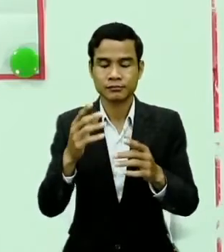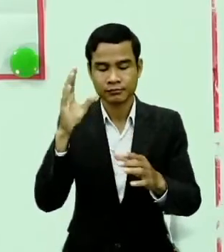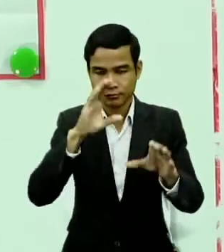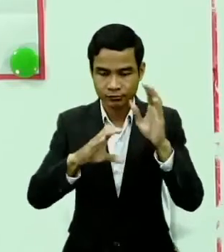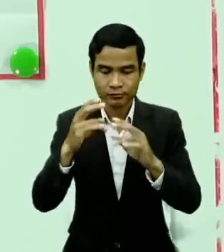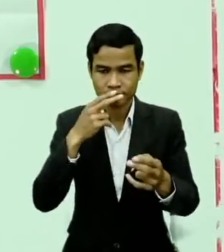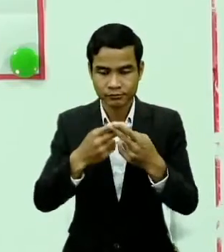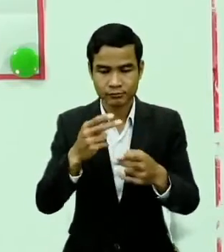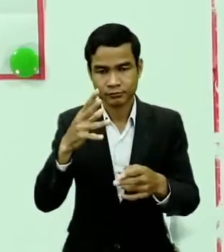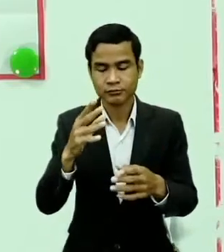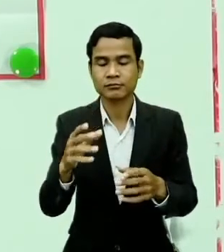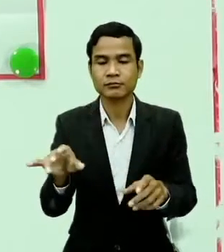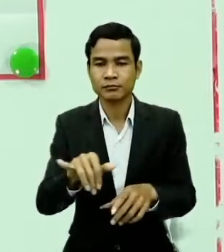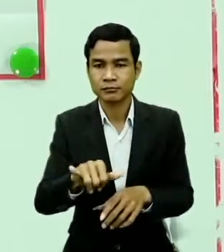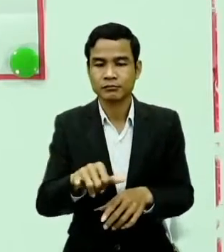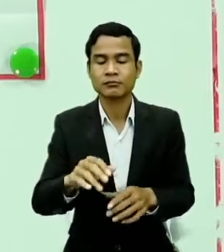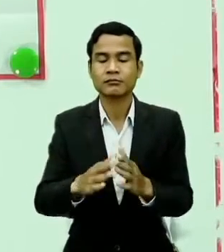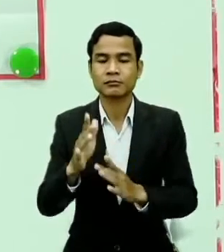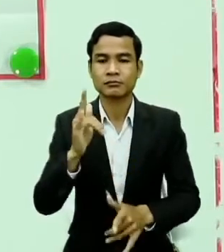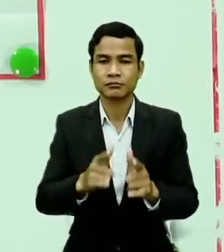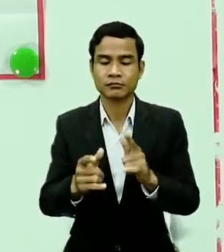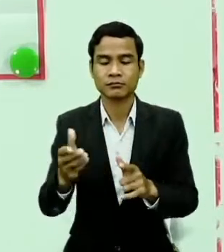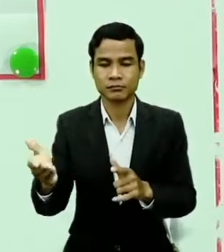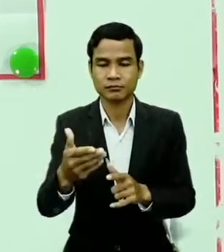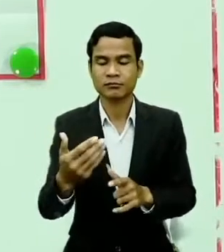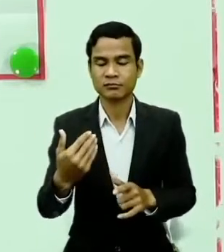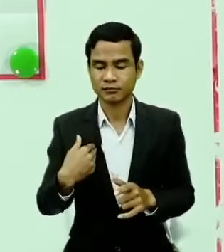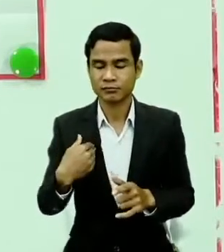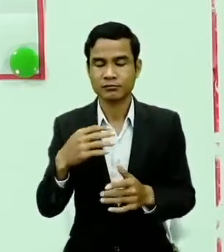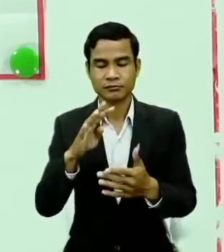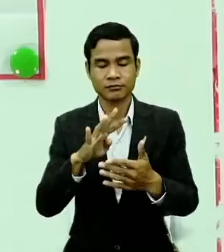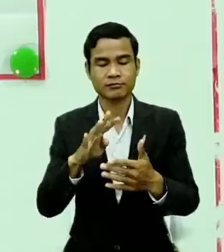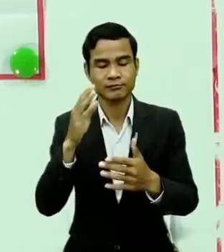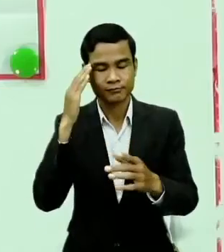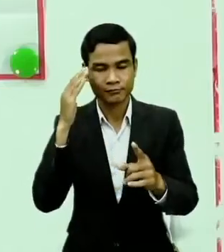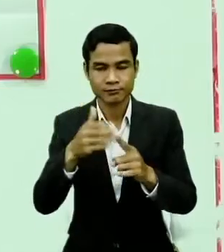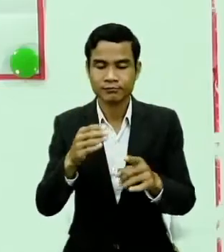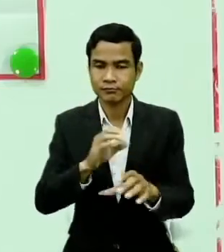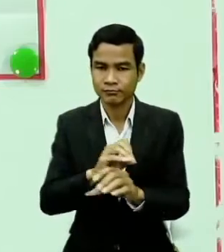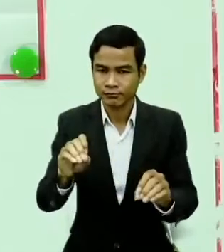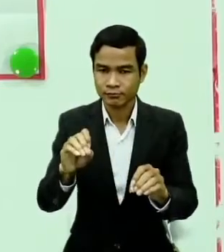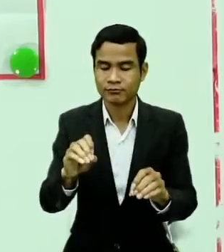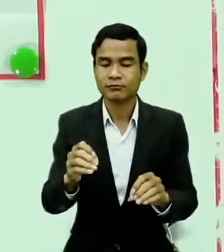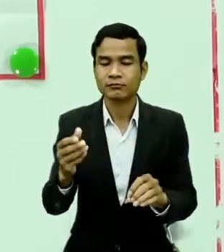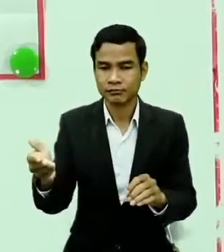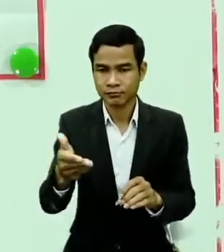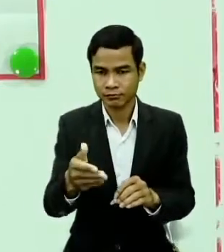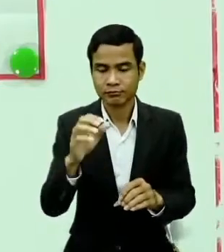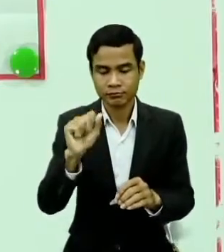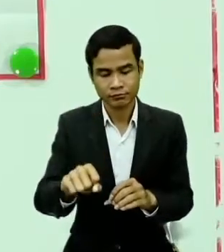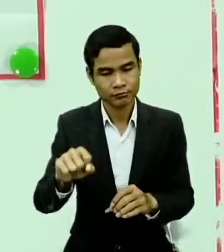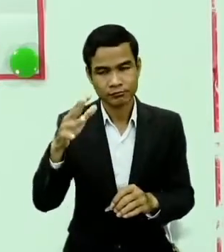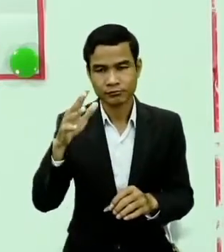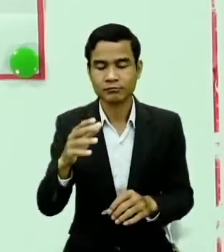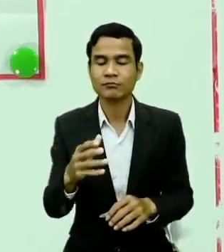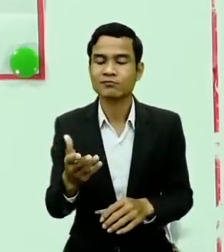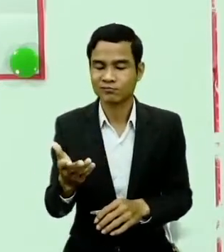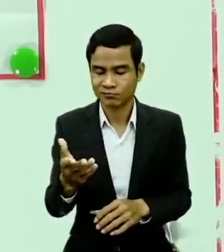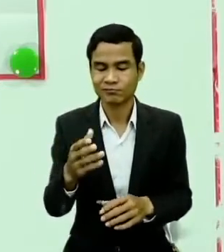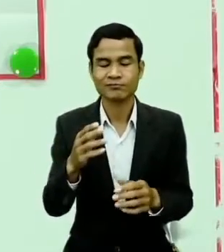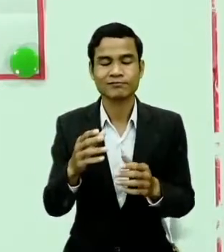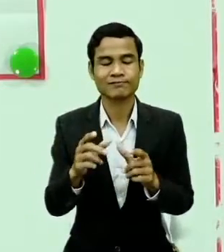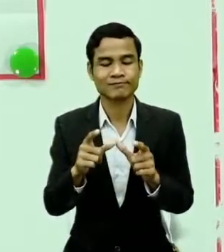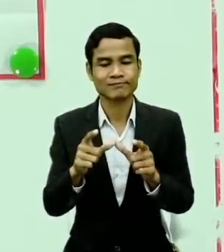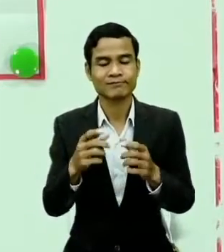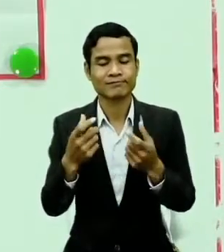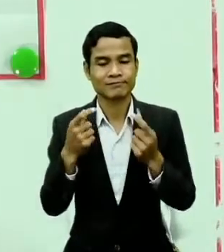khơi tì đôi khi nìa và xanh bởi dương ọt miền phải ở dương ọt miền cô đau tế rồi dương ọt ai nâng đọc xe